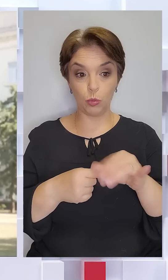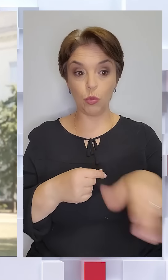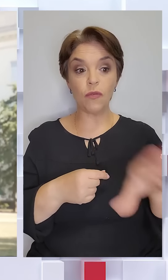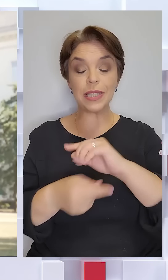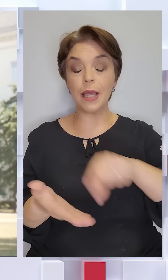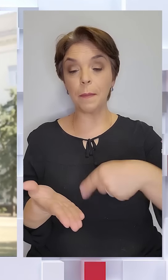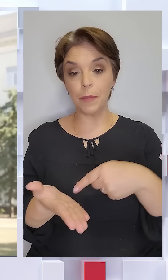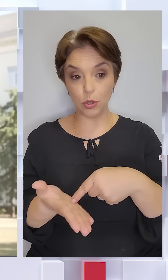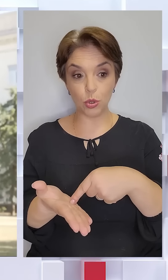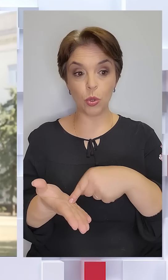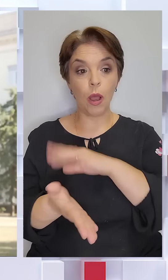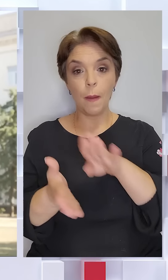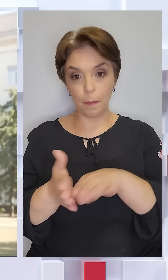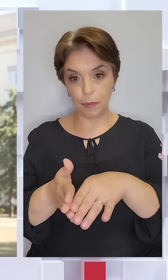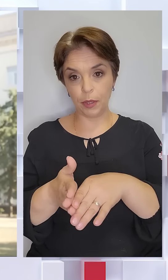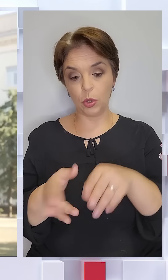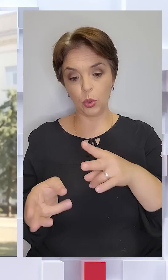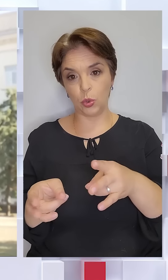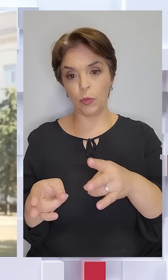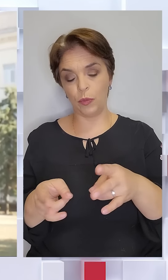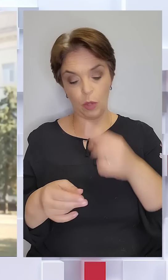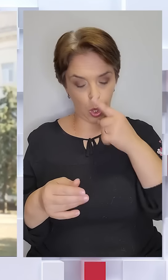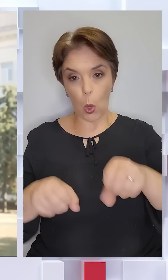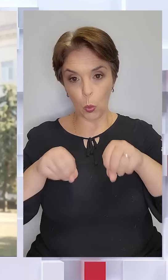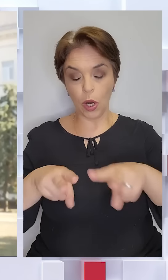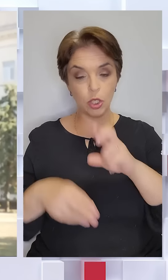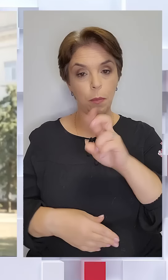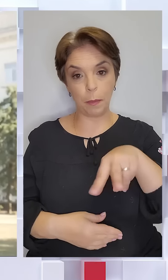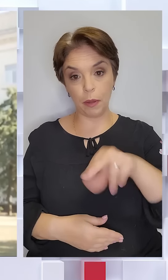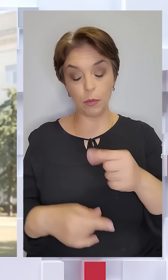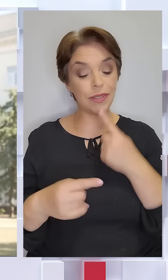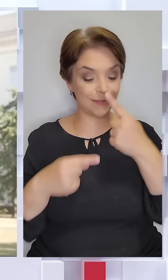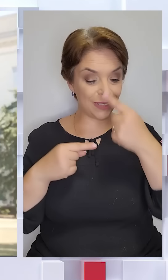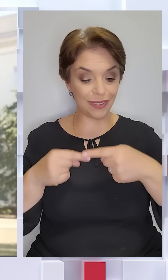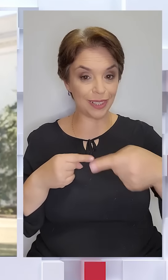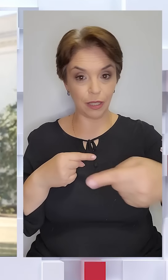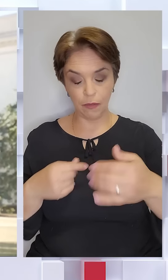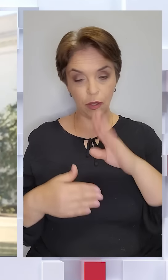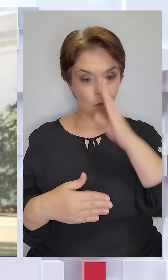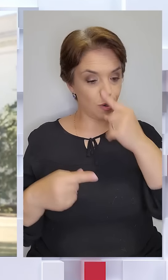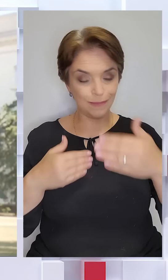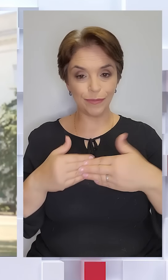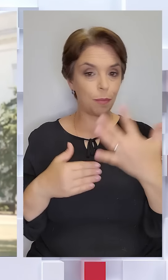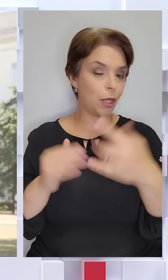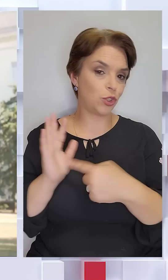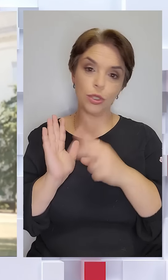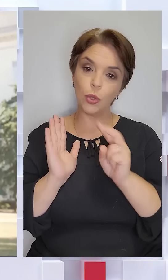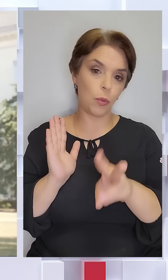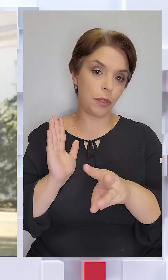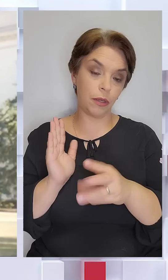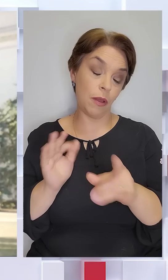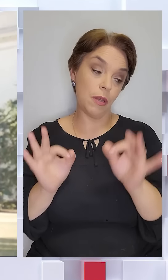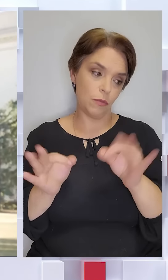все місто під ураженням БПЛА, тому що невелика дальність від ворога, 5-6